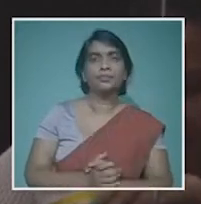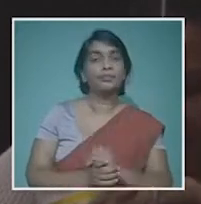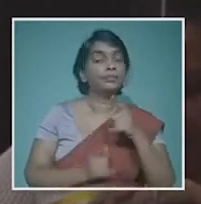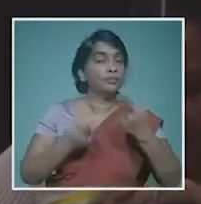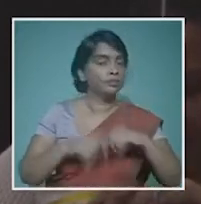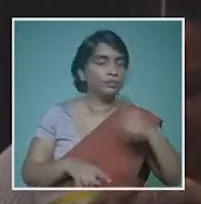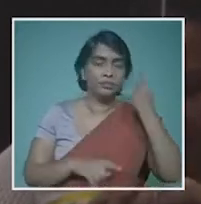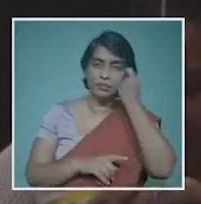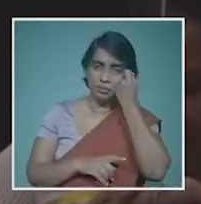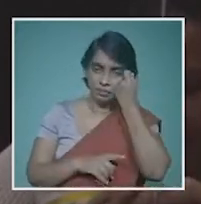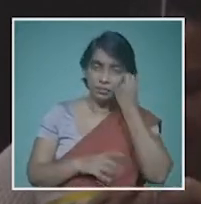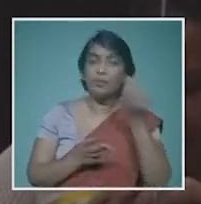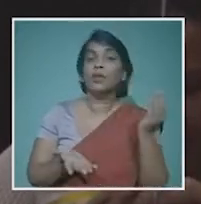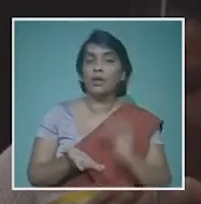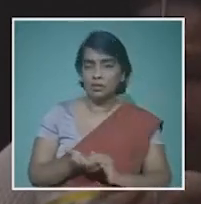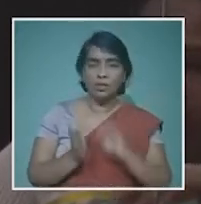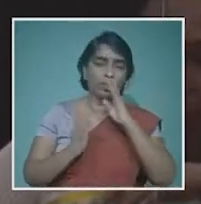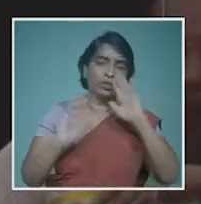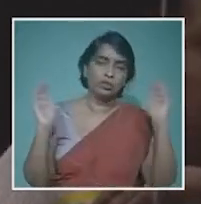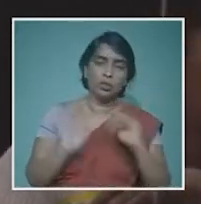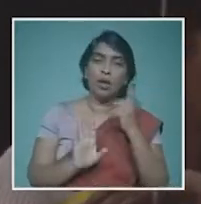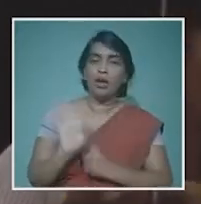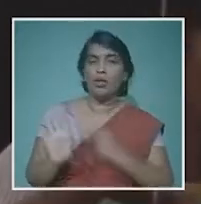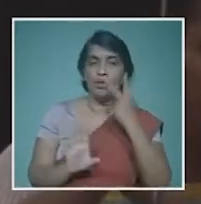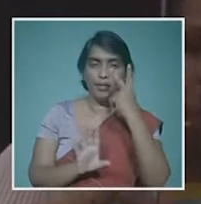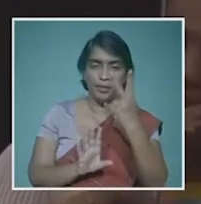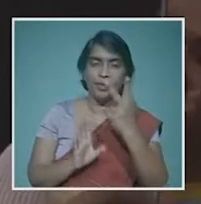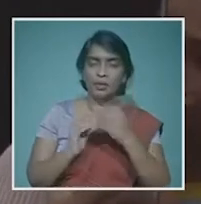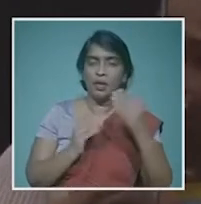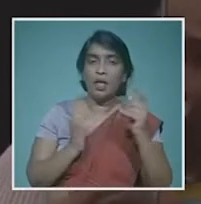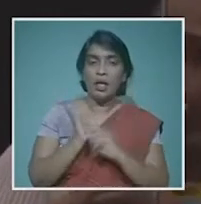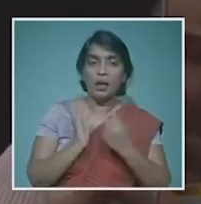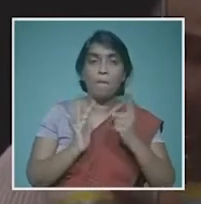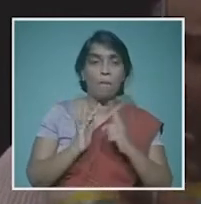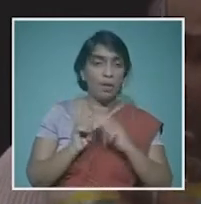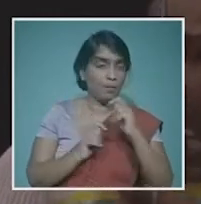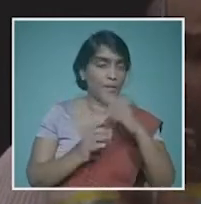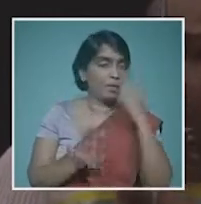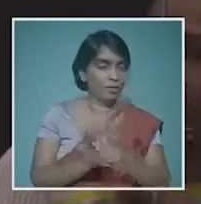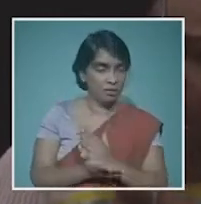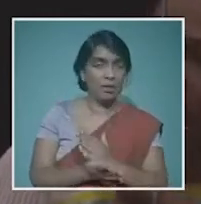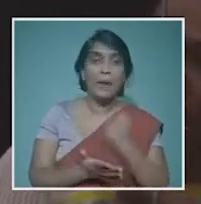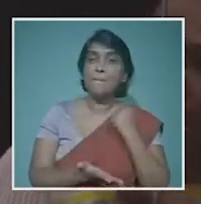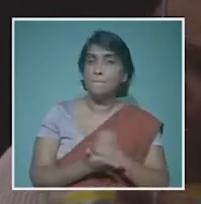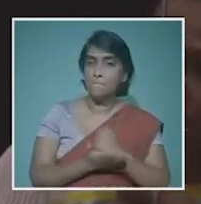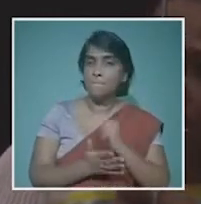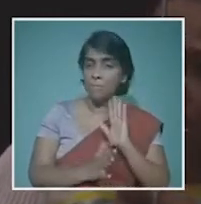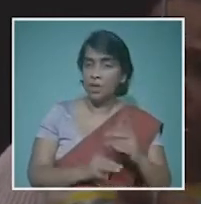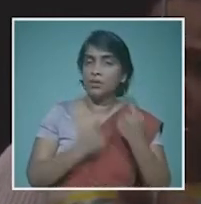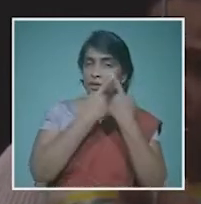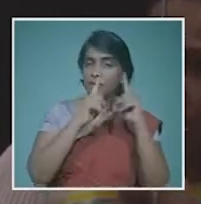ඊළඟ යෝජනාව නැවත අවම වශයෙන් අවුරුදු දෙකකටවත් ණය පොලි ගෙවීම අත්හිටුවා බැංකුවලට